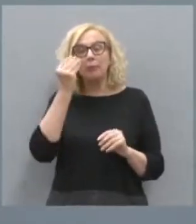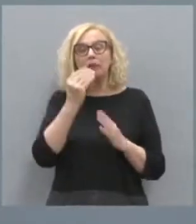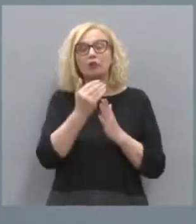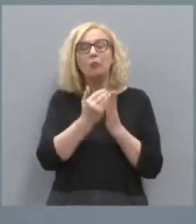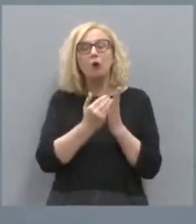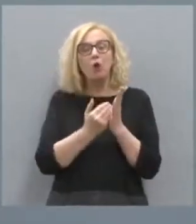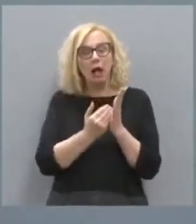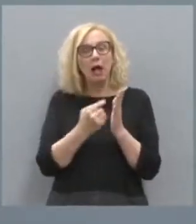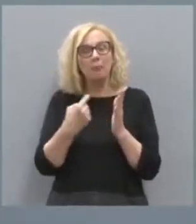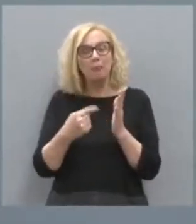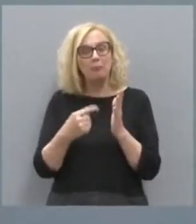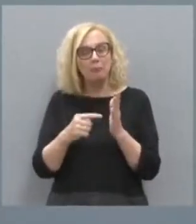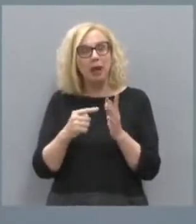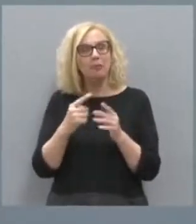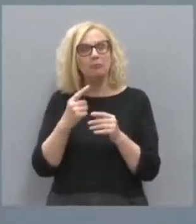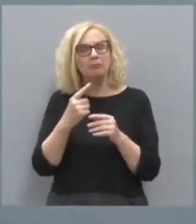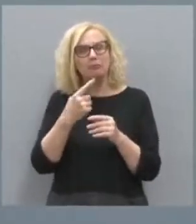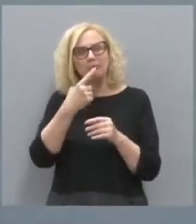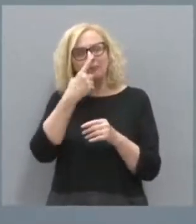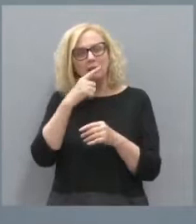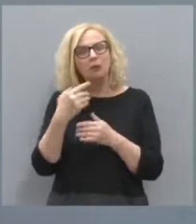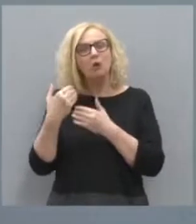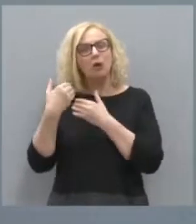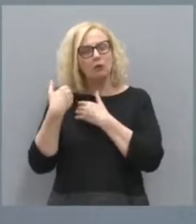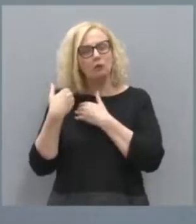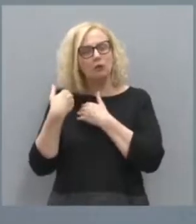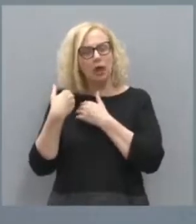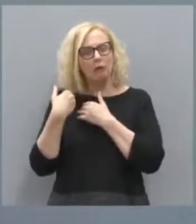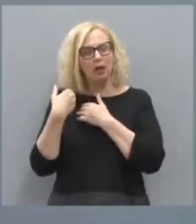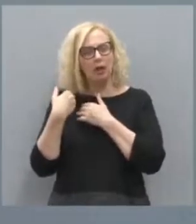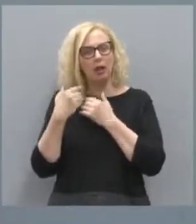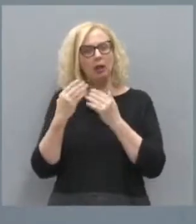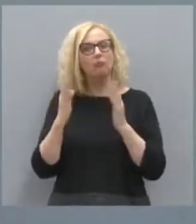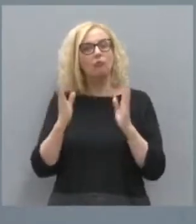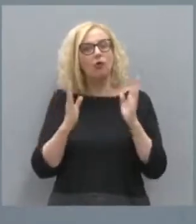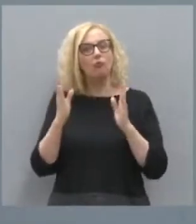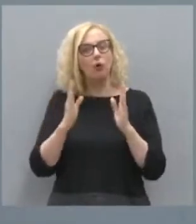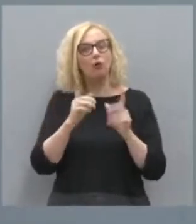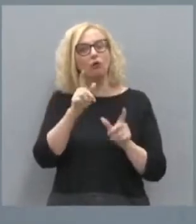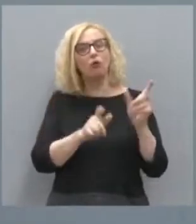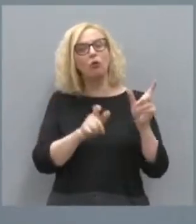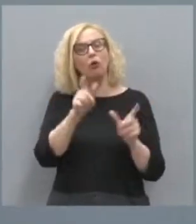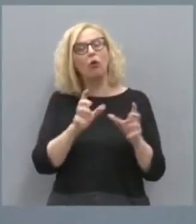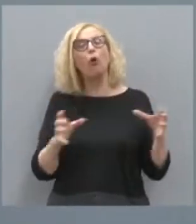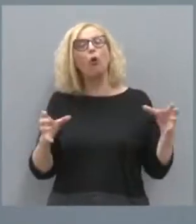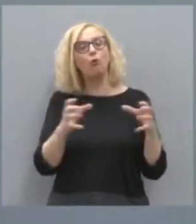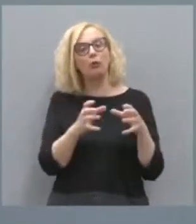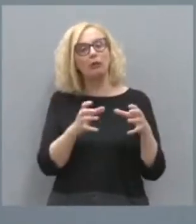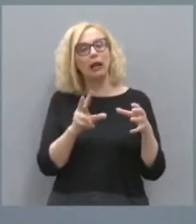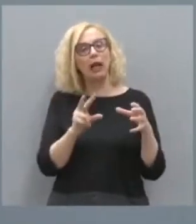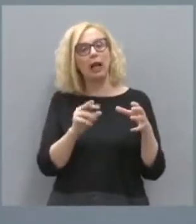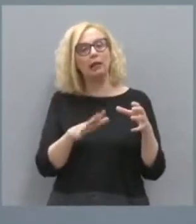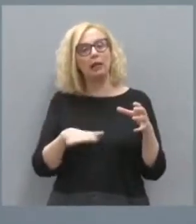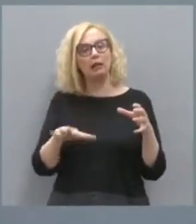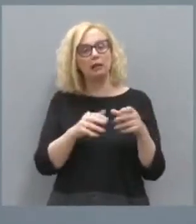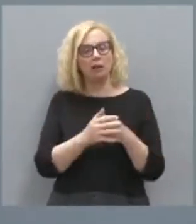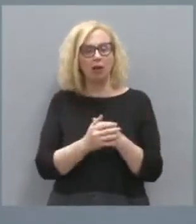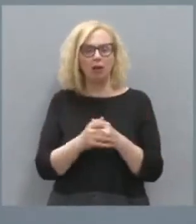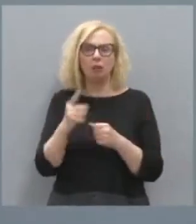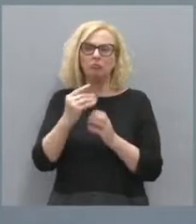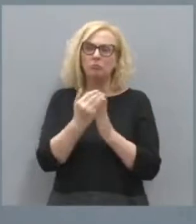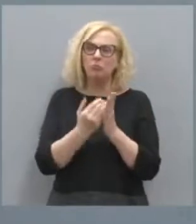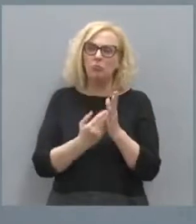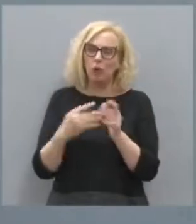responsabile di fronte alla comunità trentina e hanno fatto un piano di lavoro